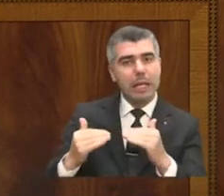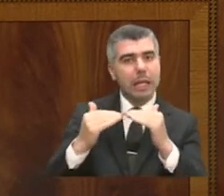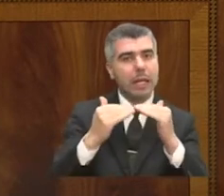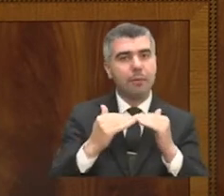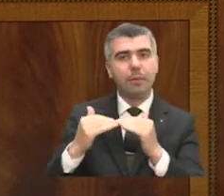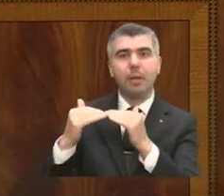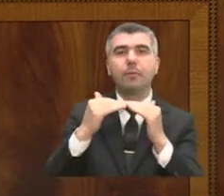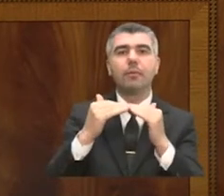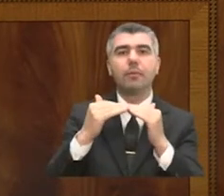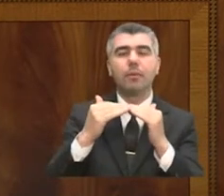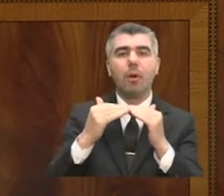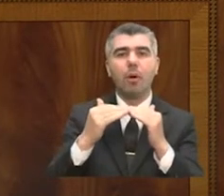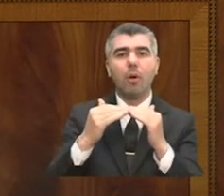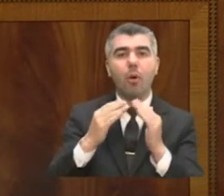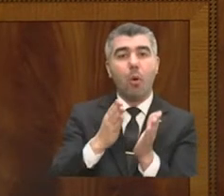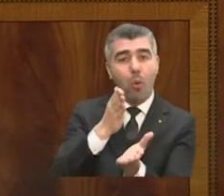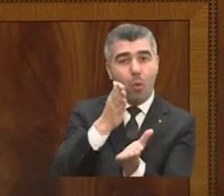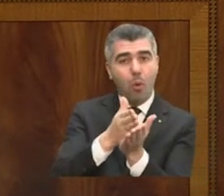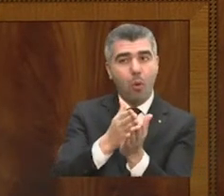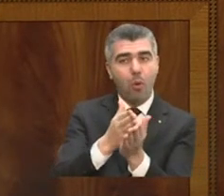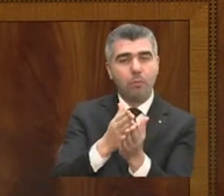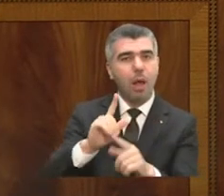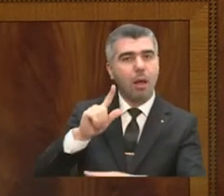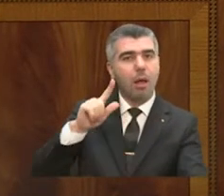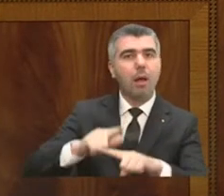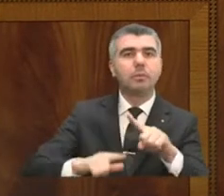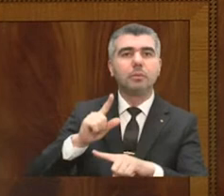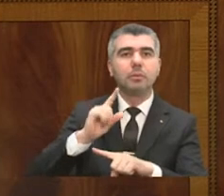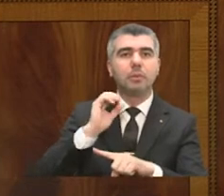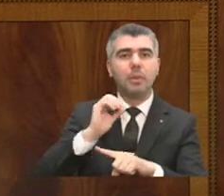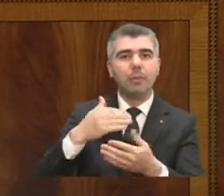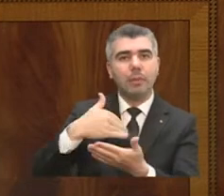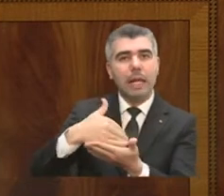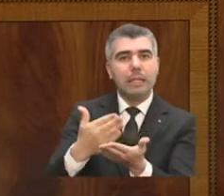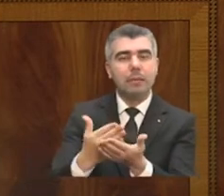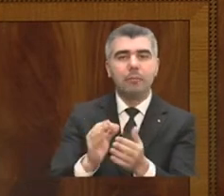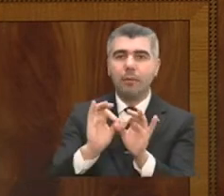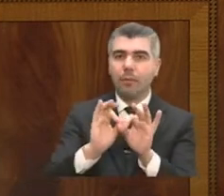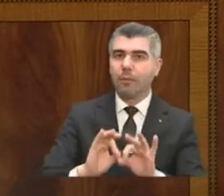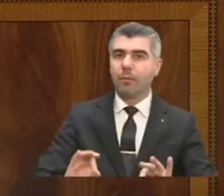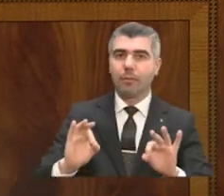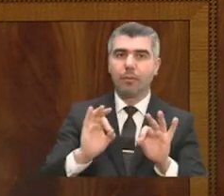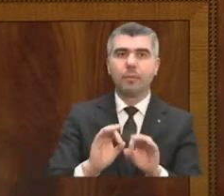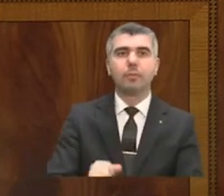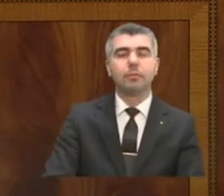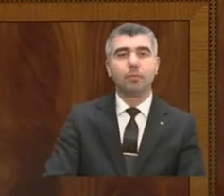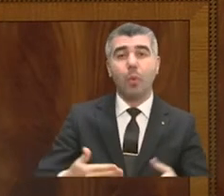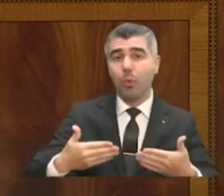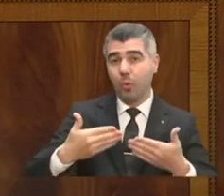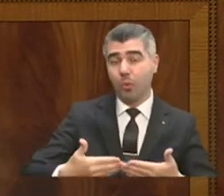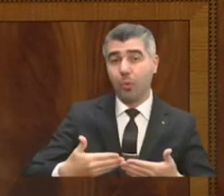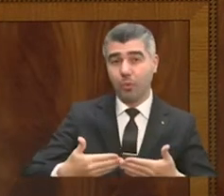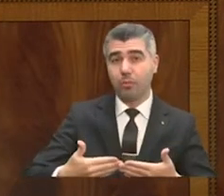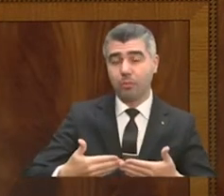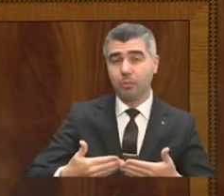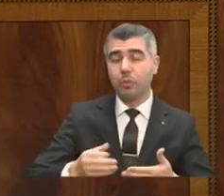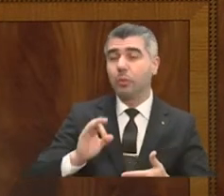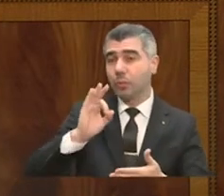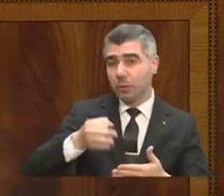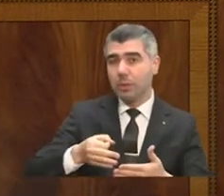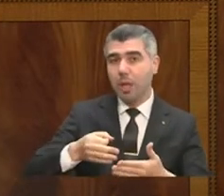droits des autres qui sont protégés par les lois, à savoir les droits